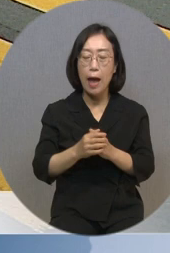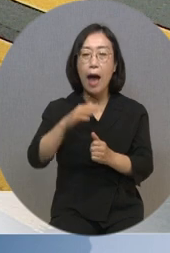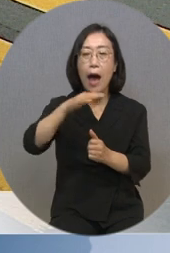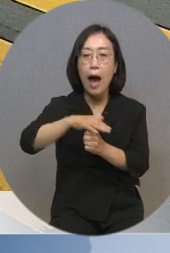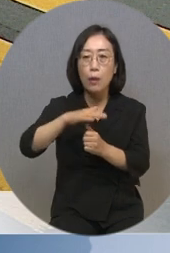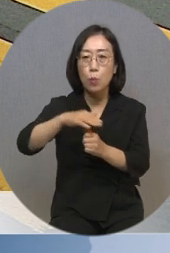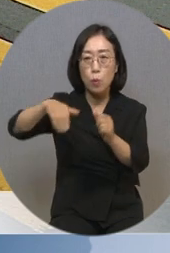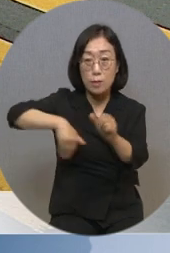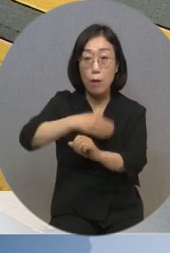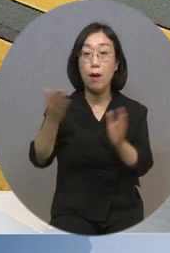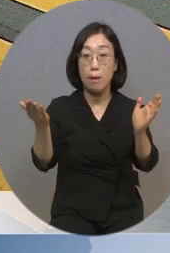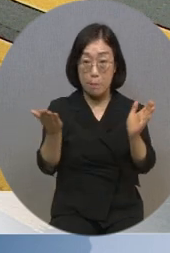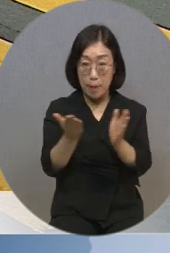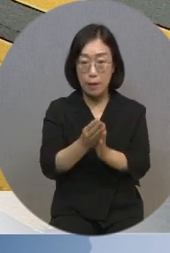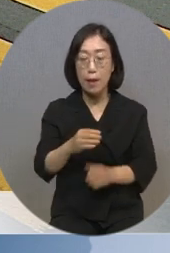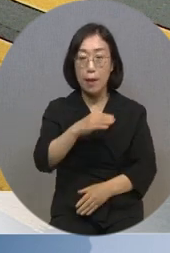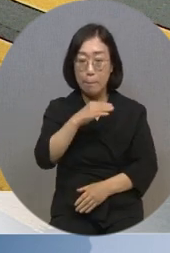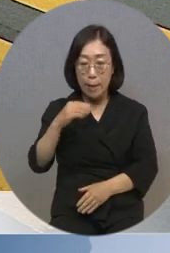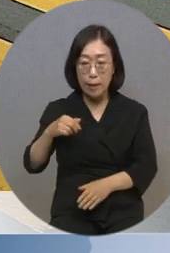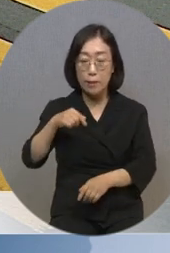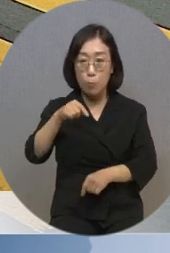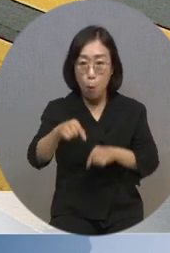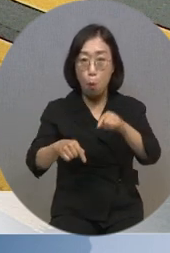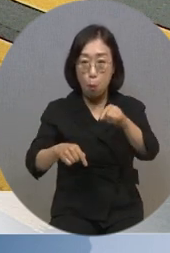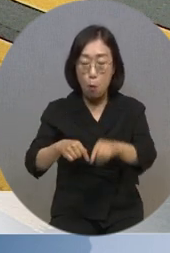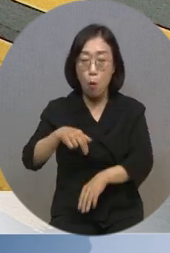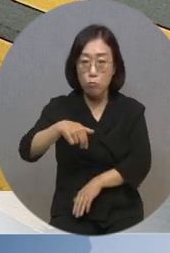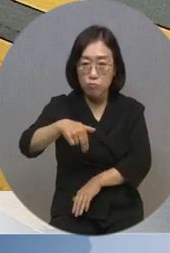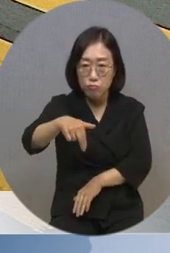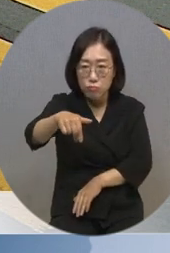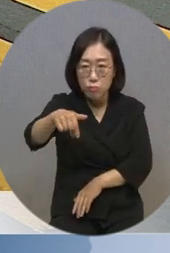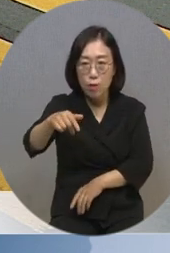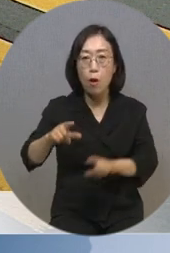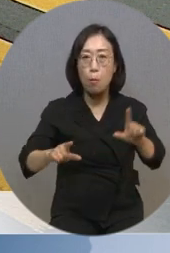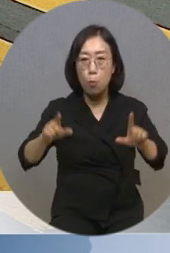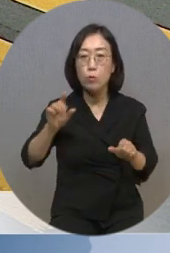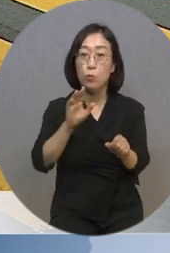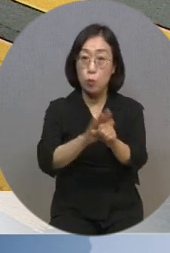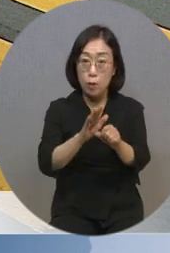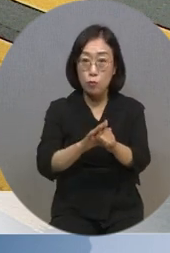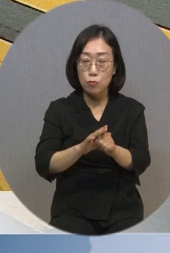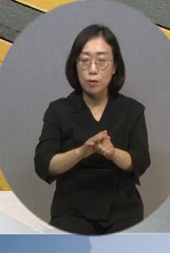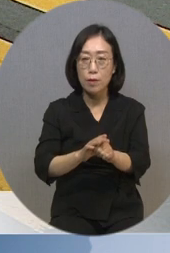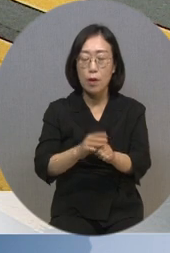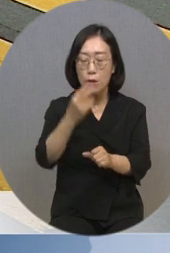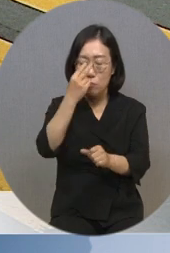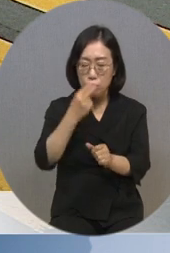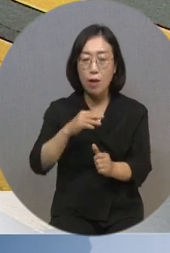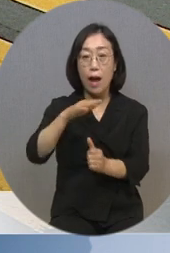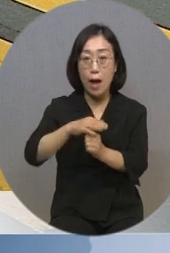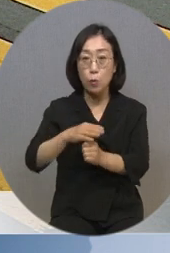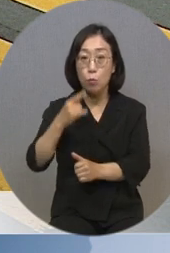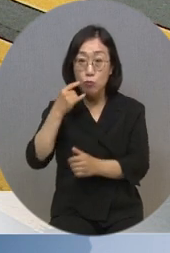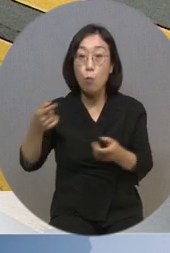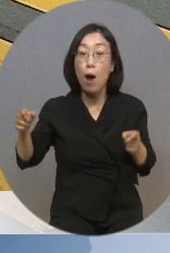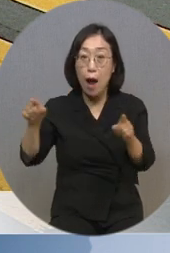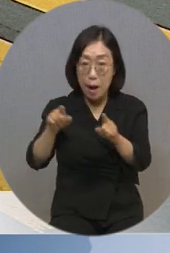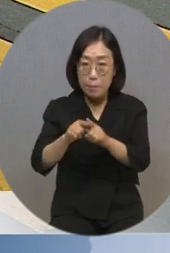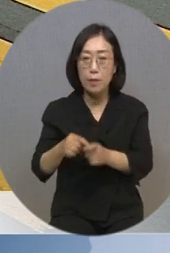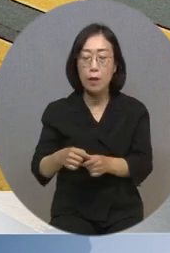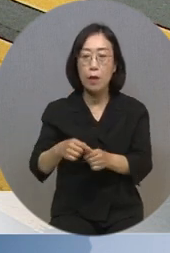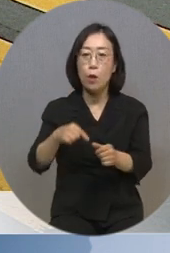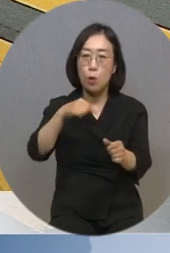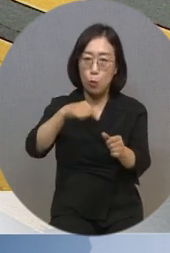아동기에 맞춰 이 올바른 보행 자세를 훈련할 수 있도록 시각장애 아동과 부모가 함께하는